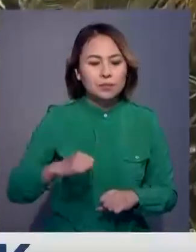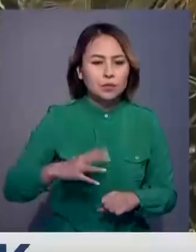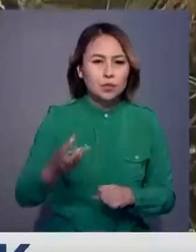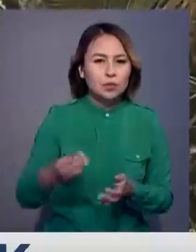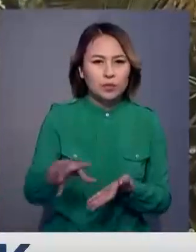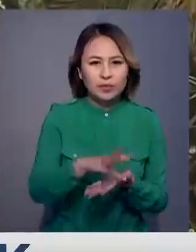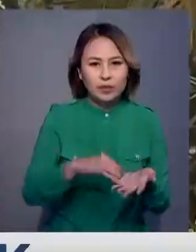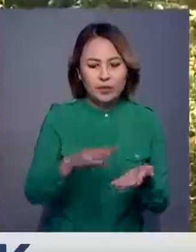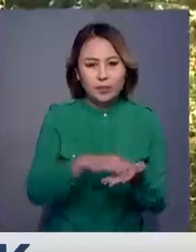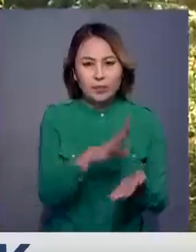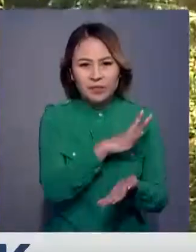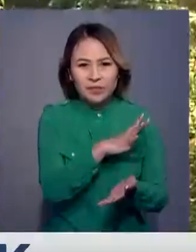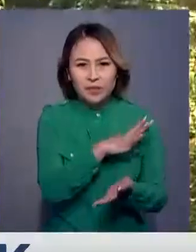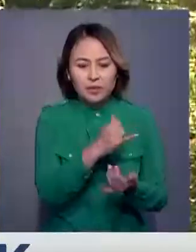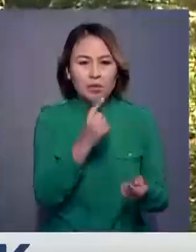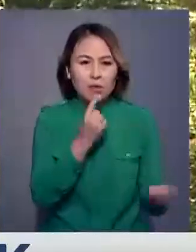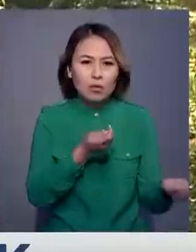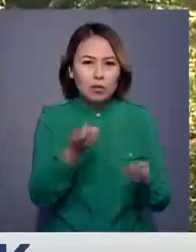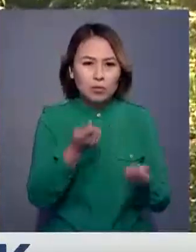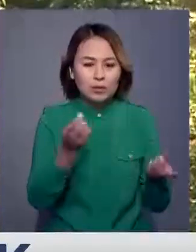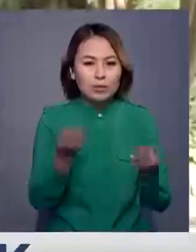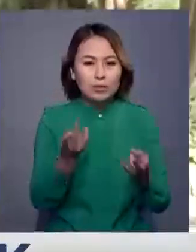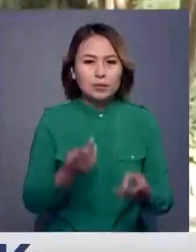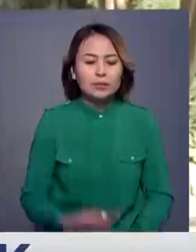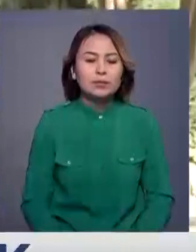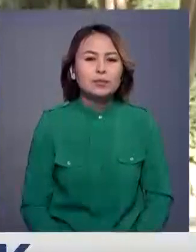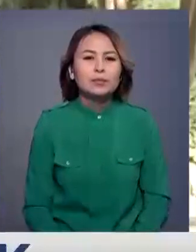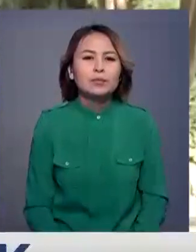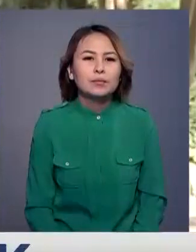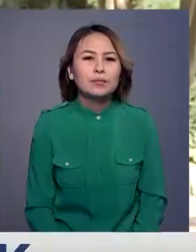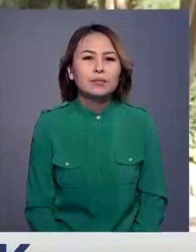қайталанады. Сондықтан елде сақтық шарасына толық мән беріледі.